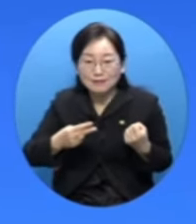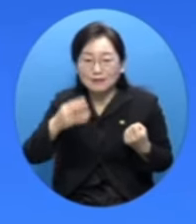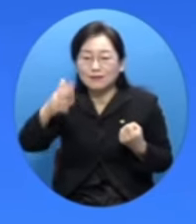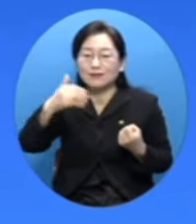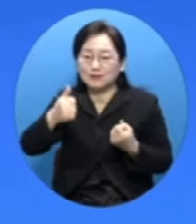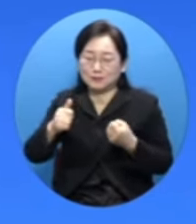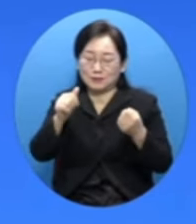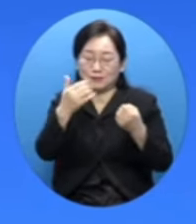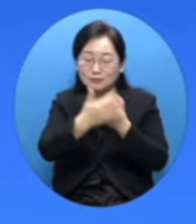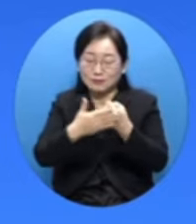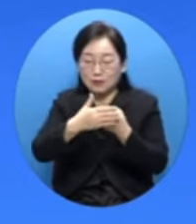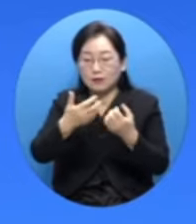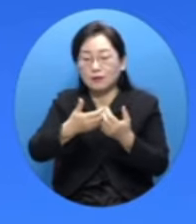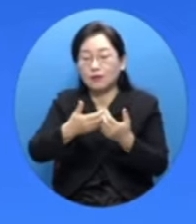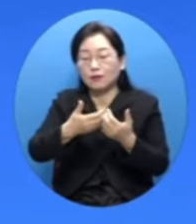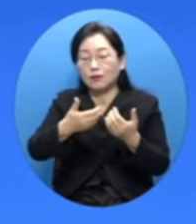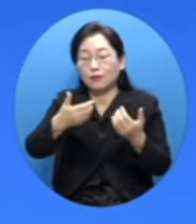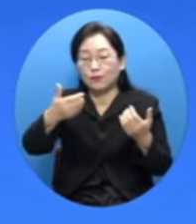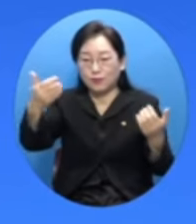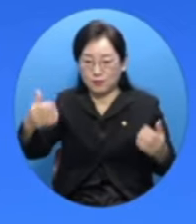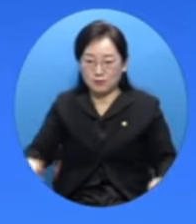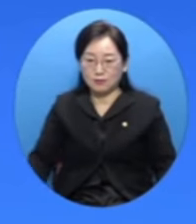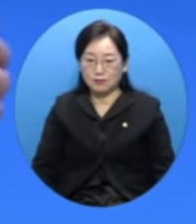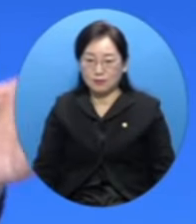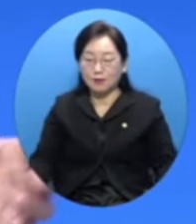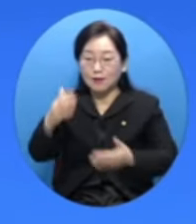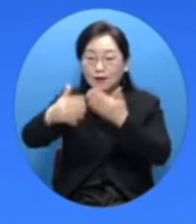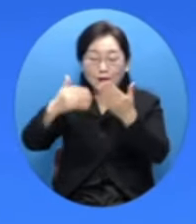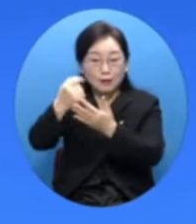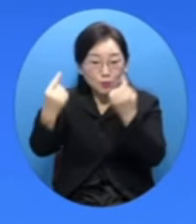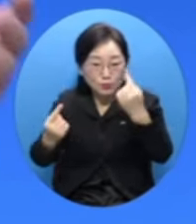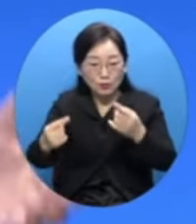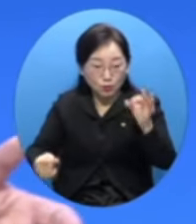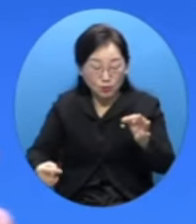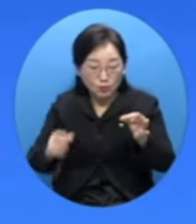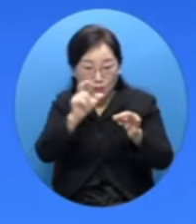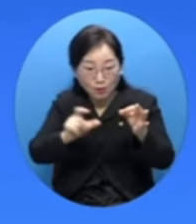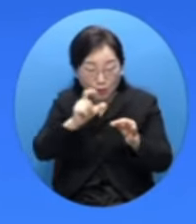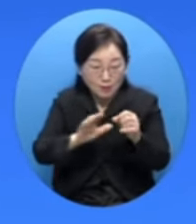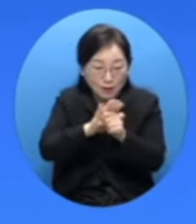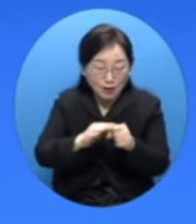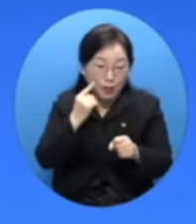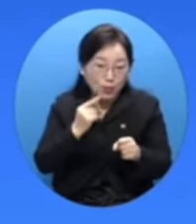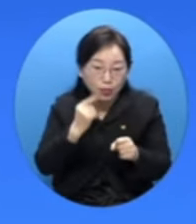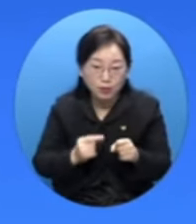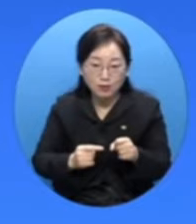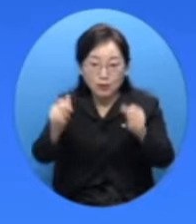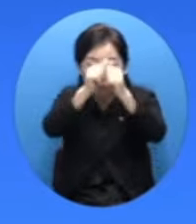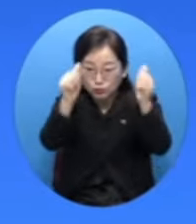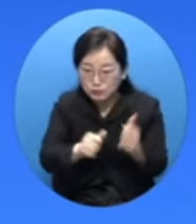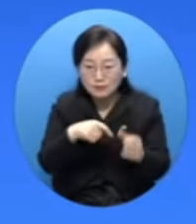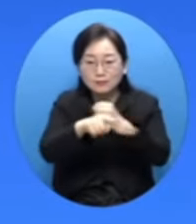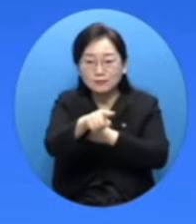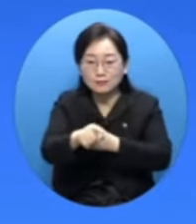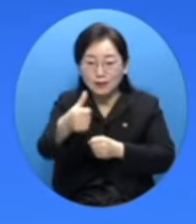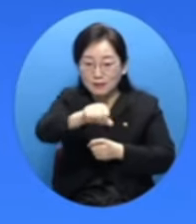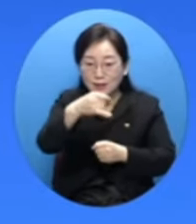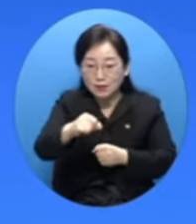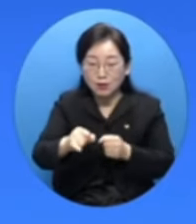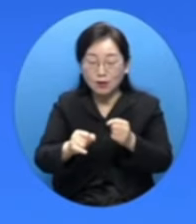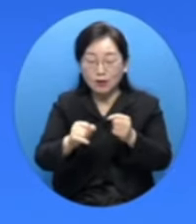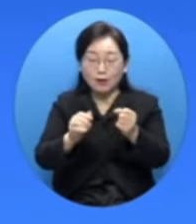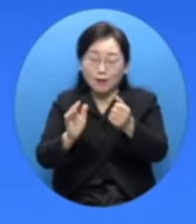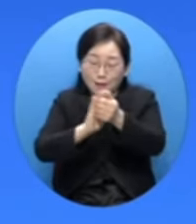은혜가 멀어지게 되는 것입니다. 하나님보다 물질을 더 사랑할 때 물질 우상이 되고 하나님보다 자녀를 더 사랑할 때 자녀가 우상이 되고